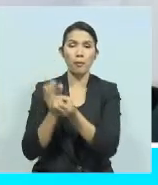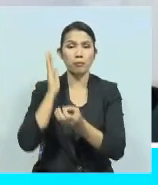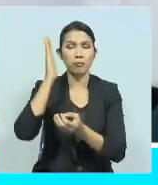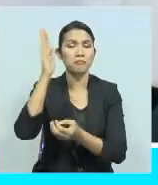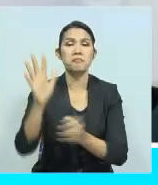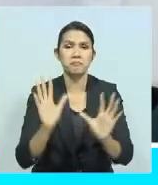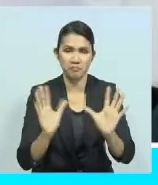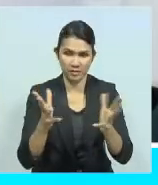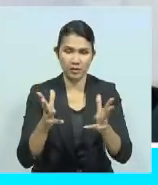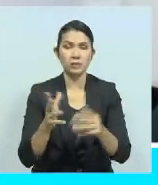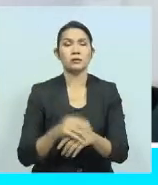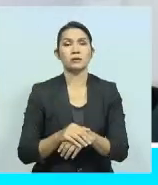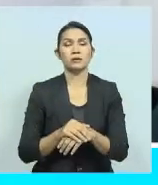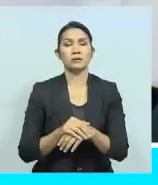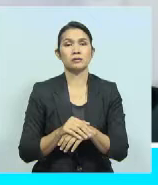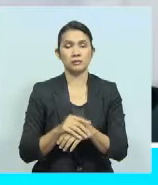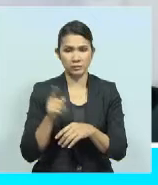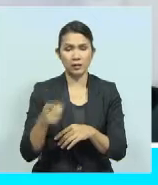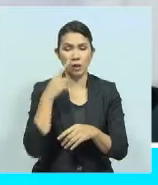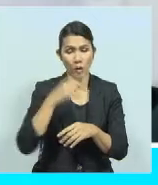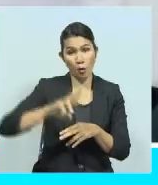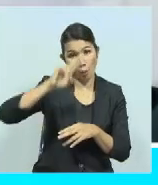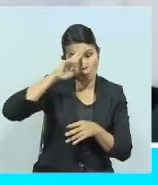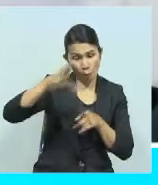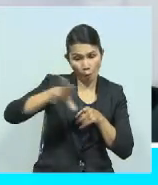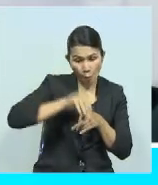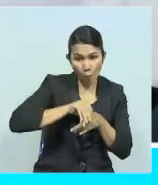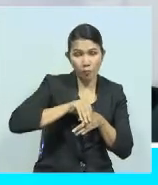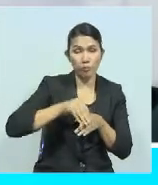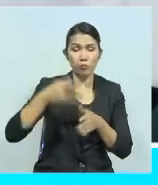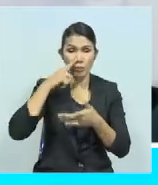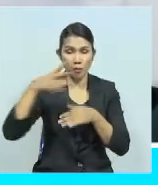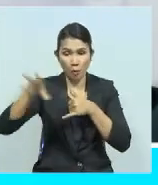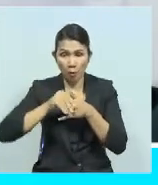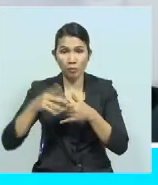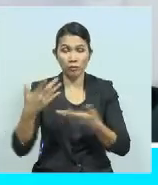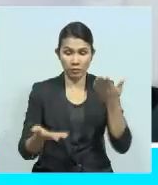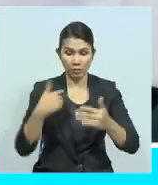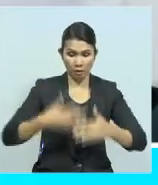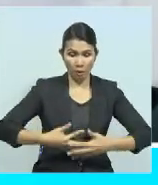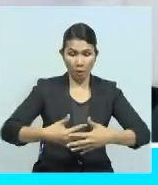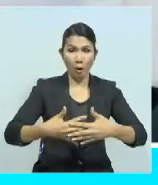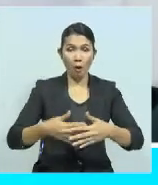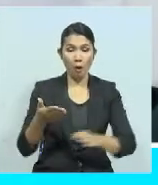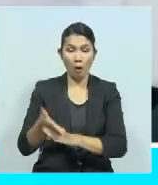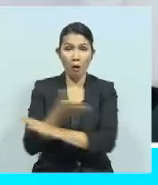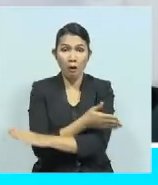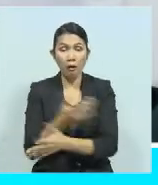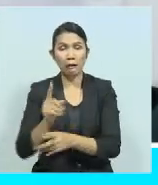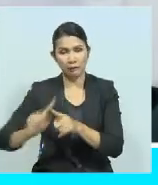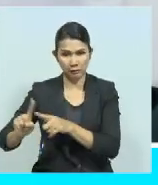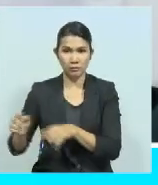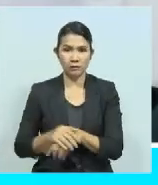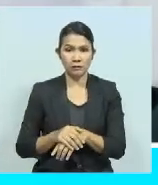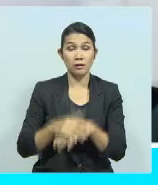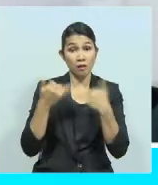มาทำให้ว่าเกิดเรื่องของการติดโรคติดต่อทำให้สัมพันธ์หรือว่าการตั้งครรภ์ที่ไม่พร้อม ค่ะเห็นว่าคุณหม